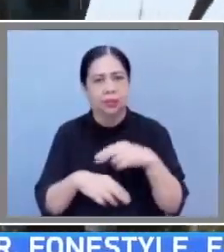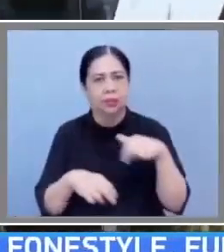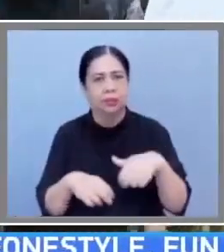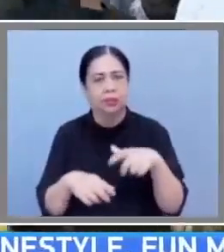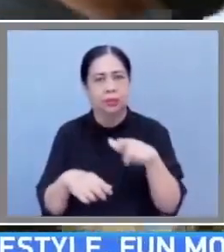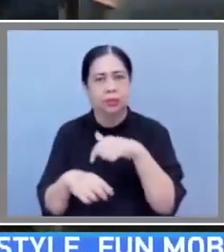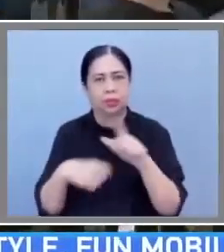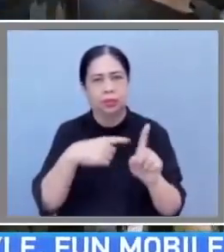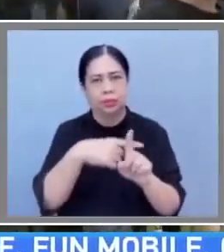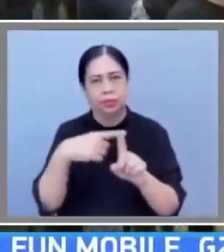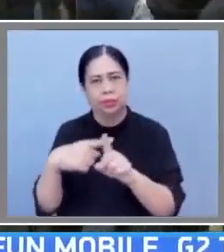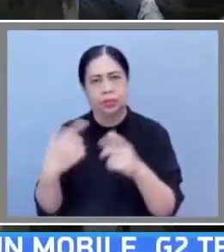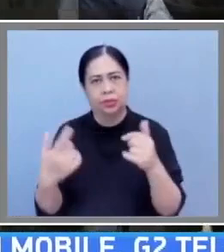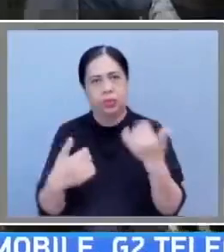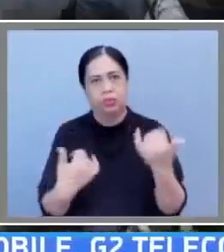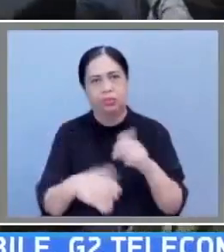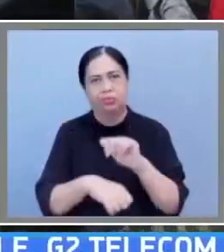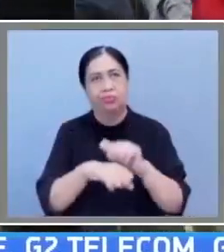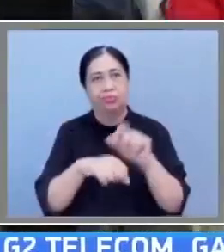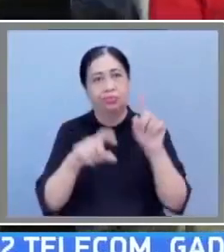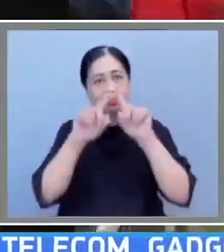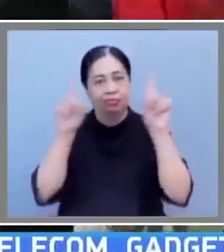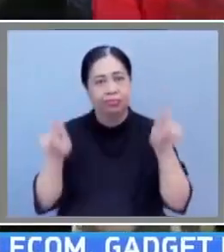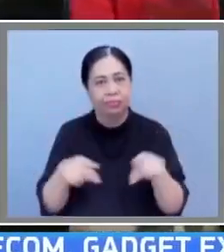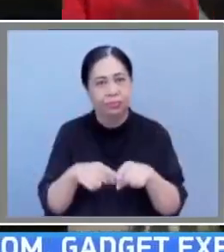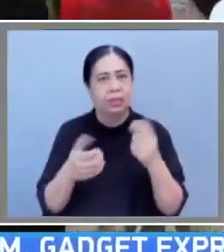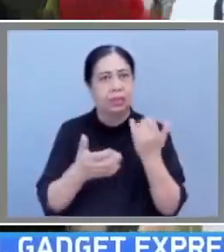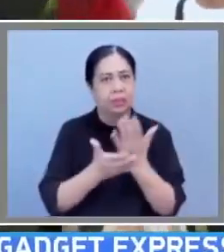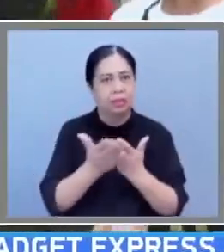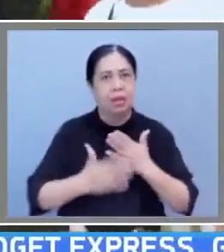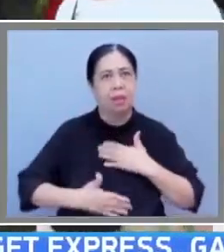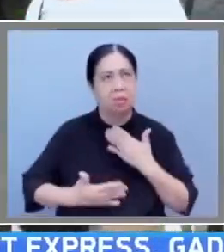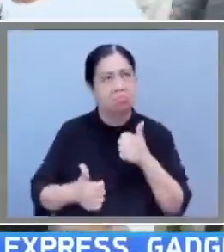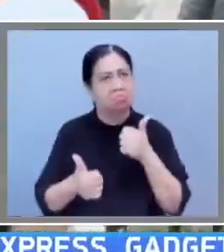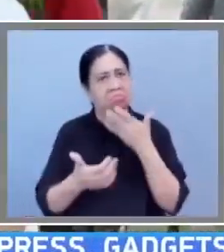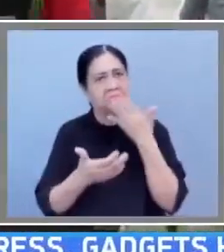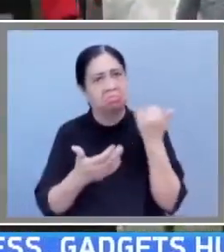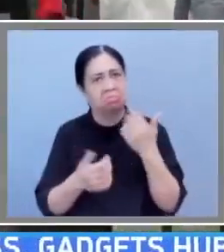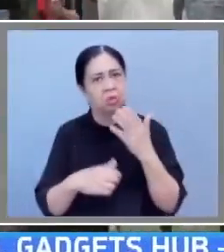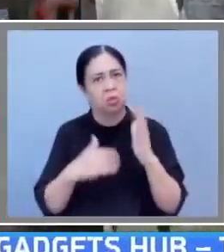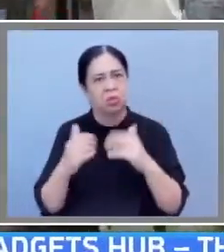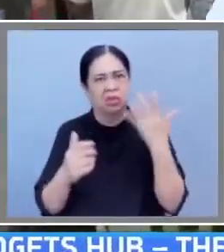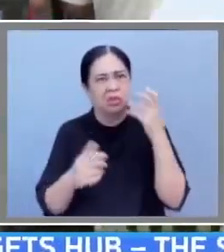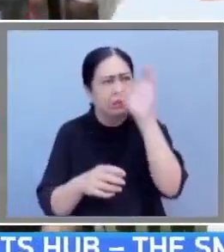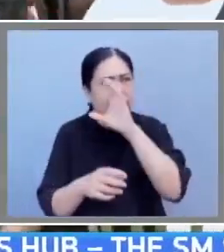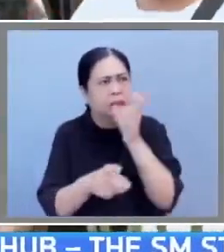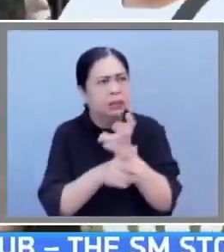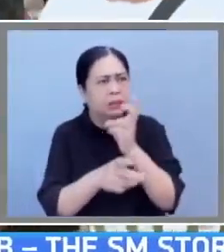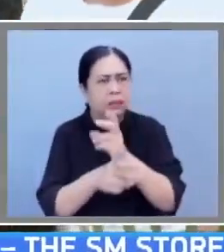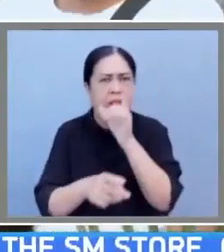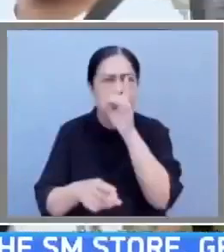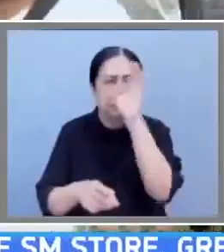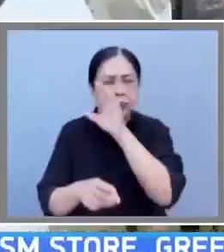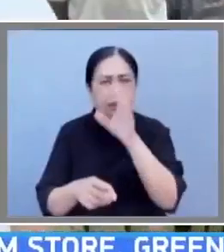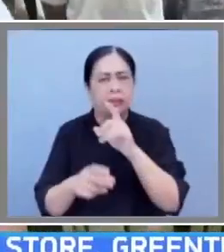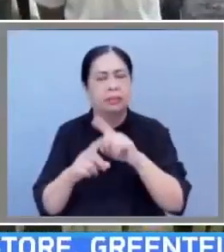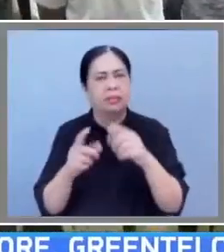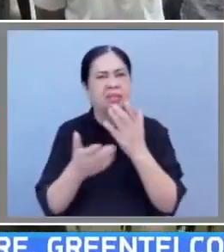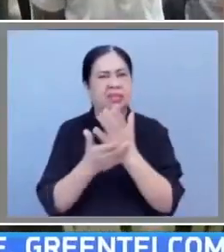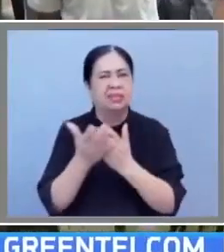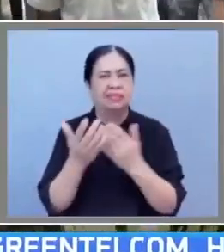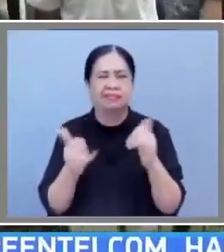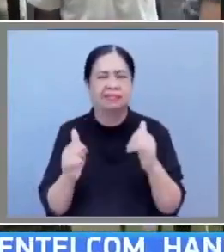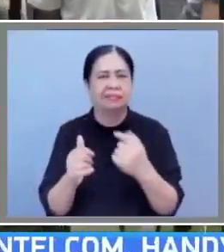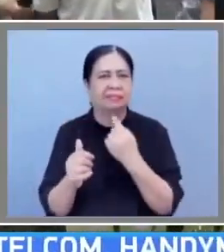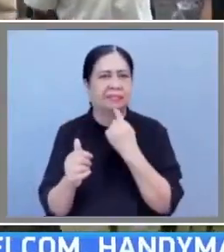muna ang setup dito may ibang natuwa dahil mas maayos daw ito kumpara noon na pahirapan daw ang paghahanap ng nitso pero may ilan pa rin na mas gusto